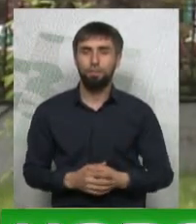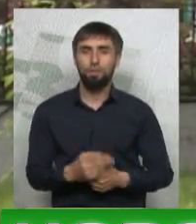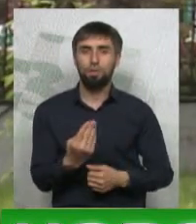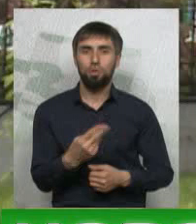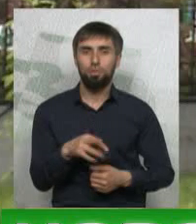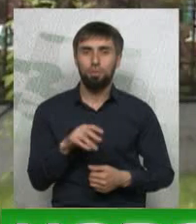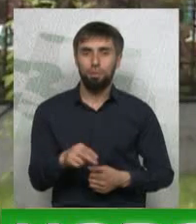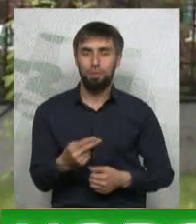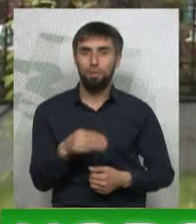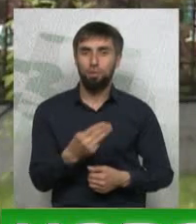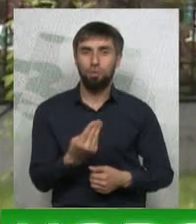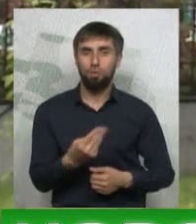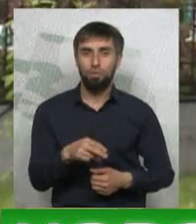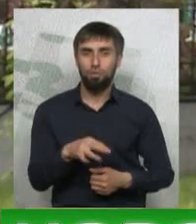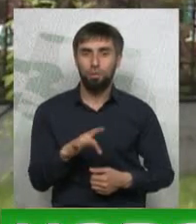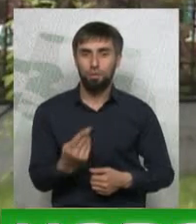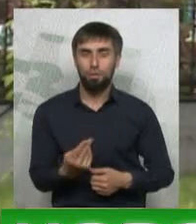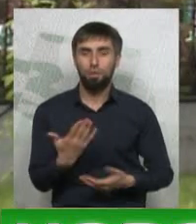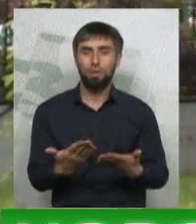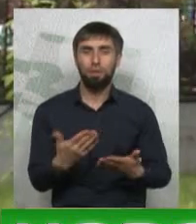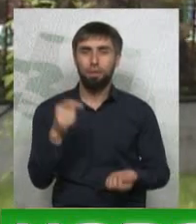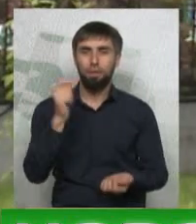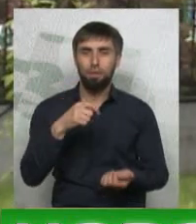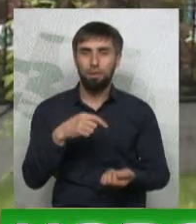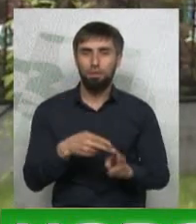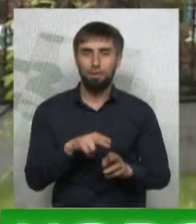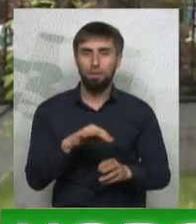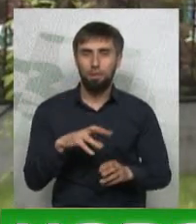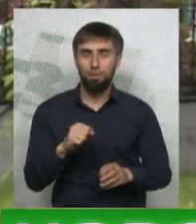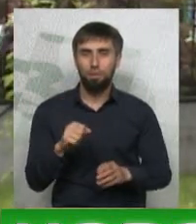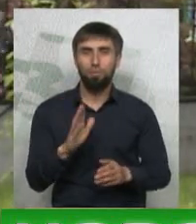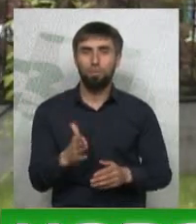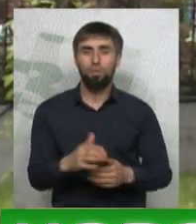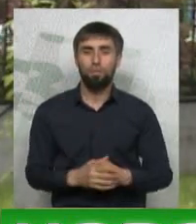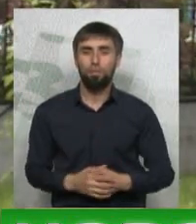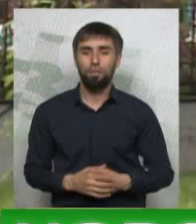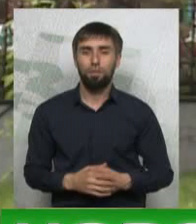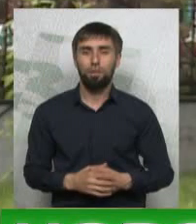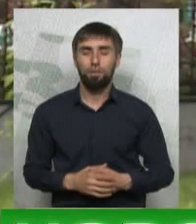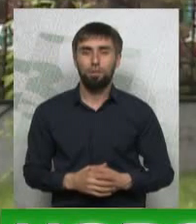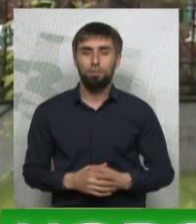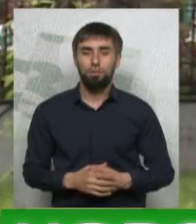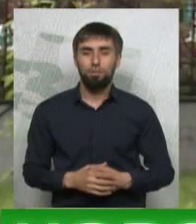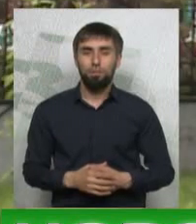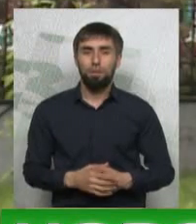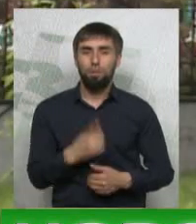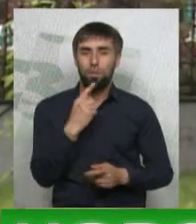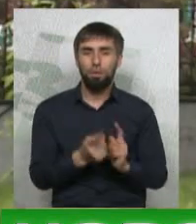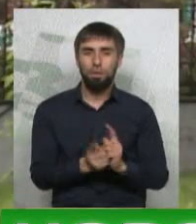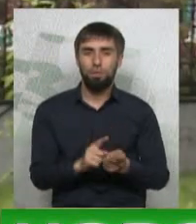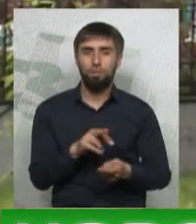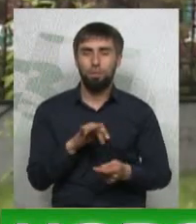шприцов, систем приливания крови, систем складирования крови и кровезаменительных